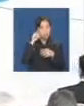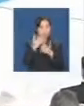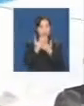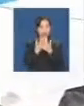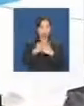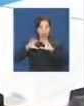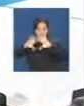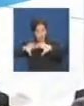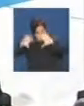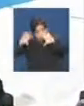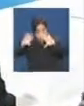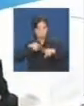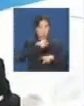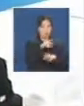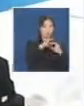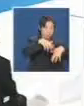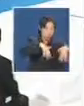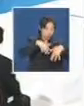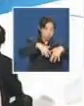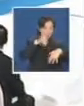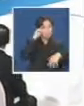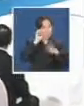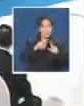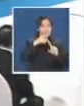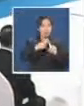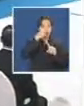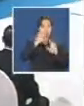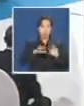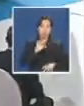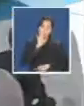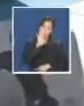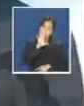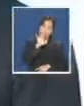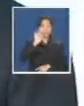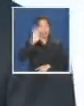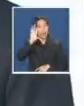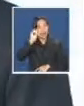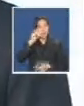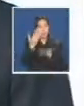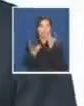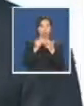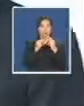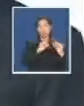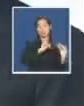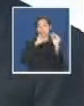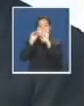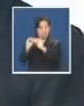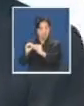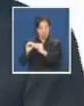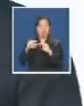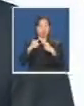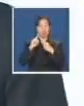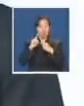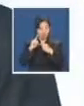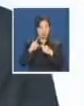รวมทั้งในส่วนของรัฐบาลด้วยเนี่ยร้อยบาทหรือ 150บาทต่อเดือนแล้วก็จะได้สิทธิประโยชน์นะครับในเรื่องของการ